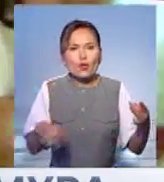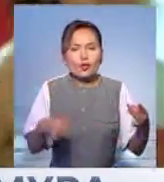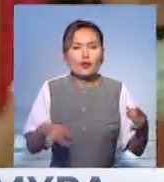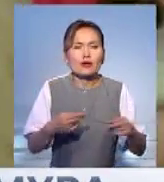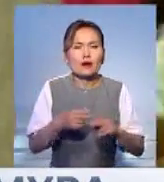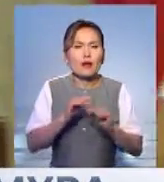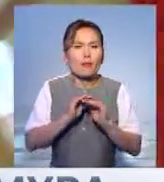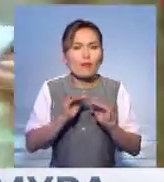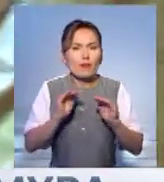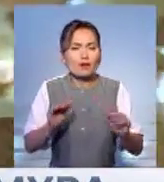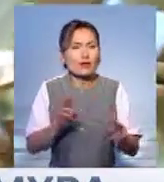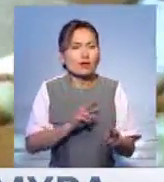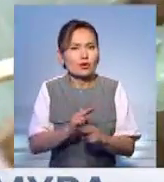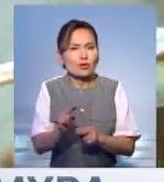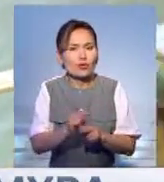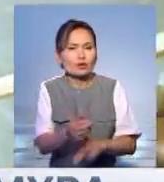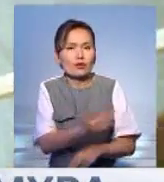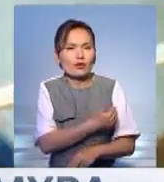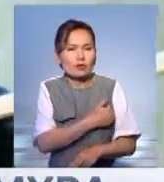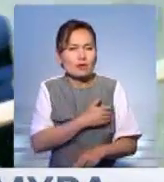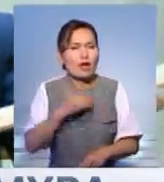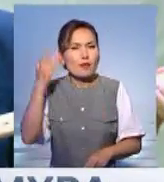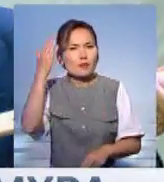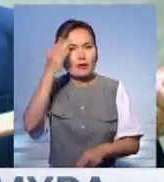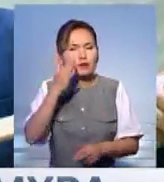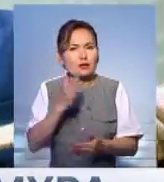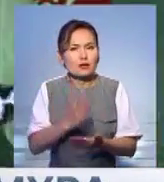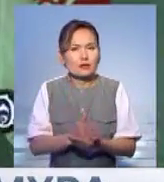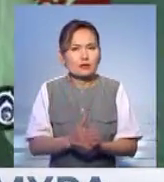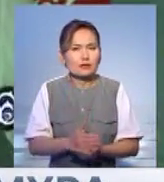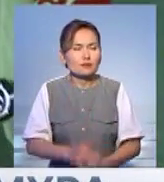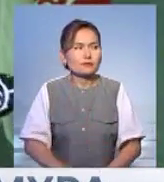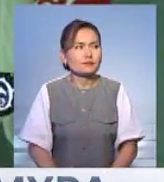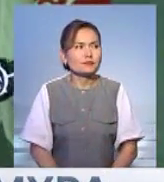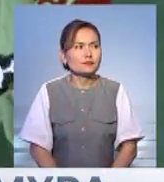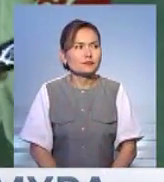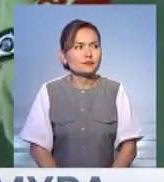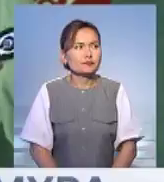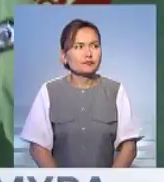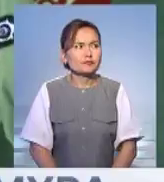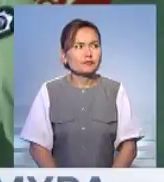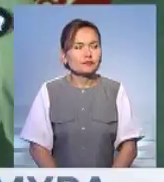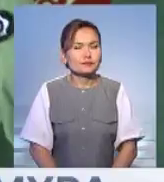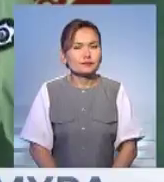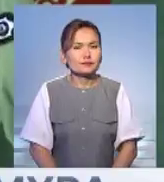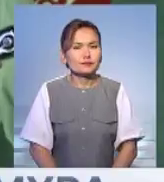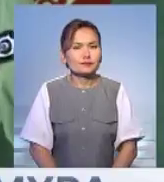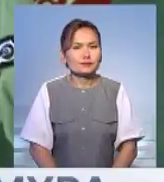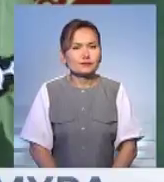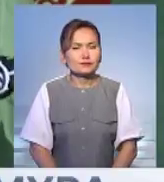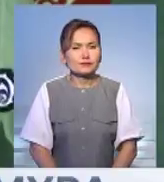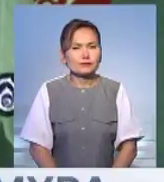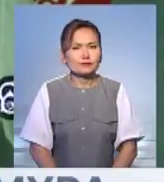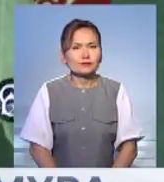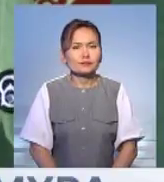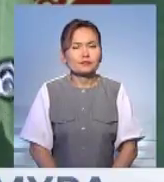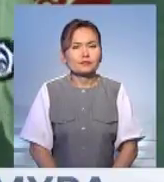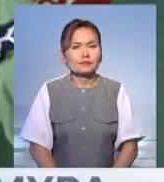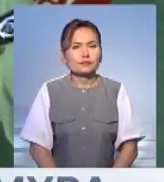басын қосып оркестр құруға ниетті. Нұрлан Жақыпбеков, Әлхайдар Тұрлыханов, Хабар 24, Қызылорда облысы.